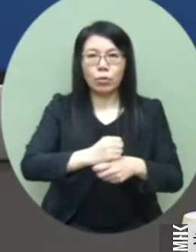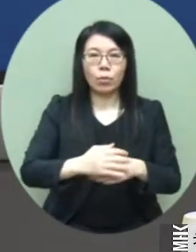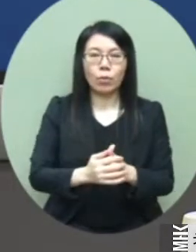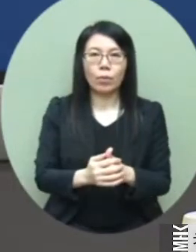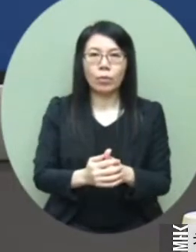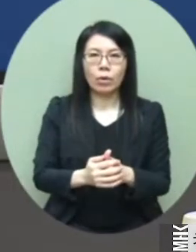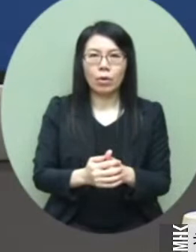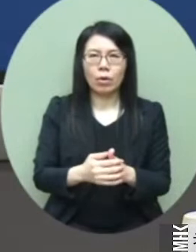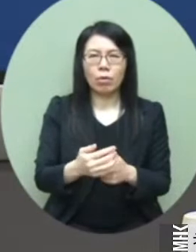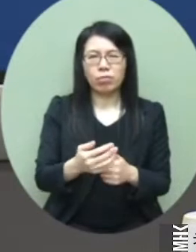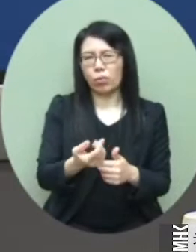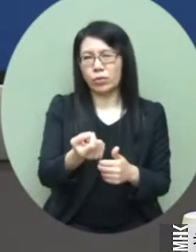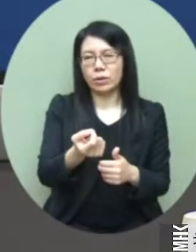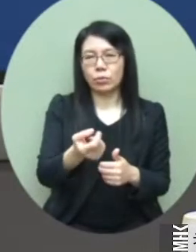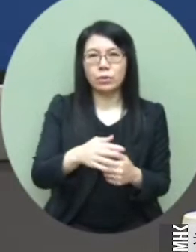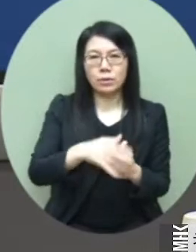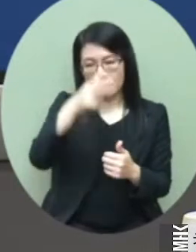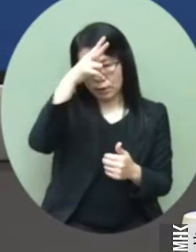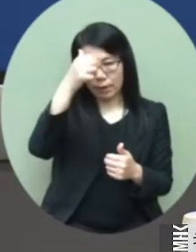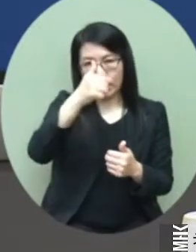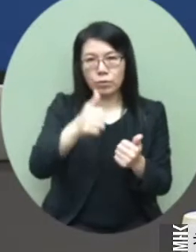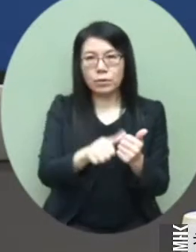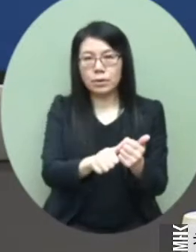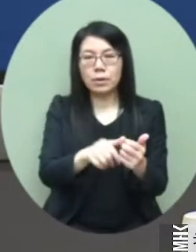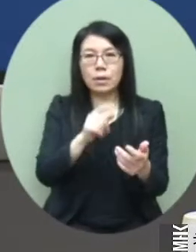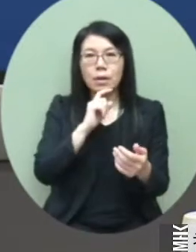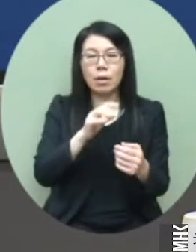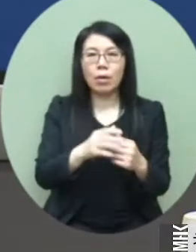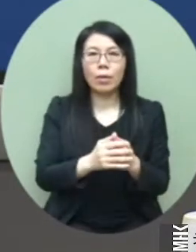所講係唔多嘅嚇，政務司司長個